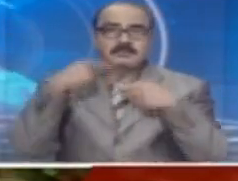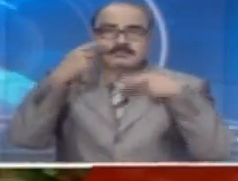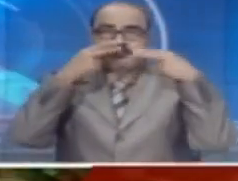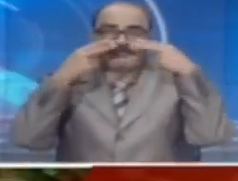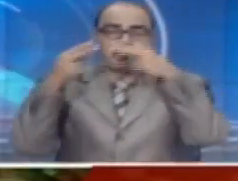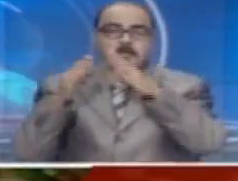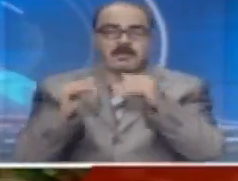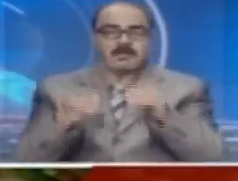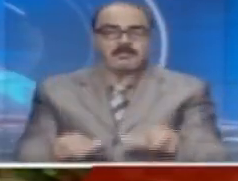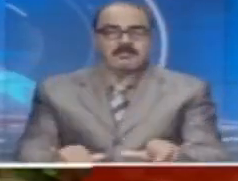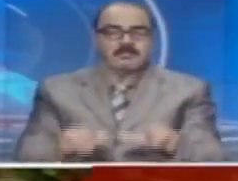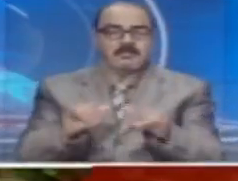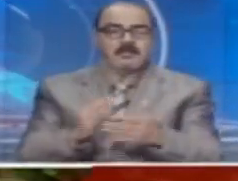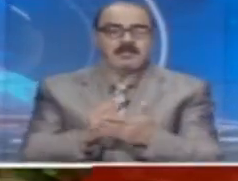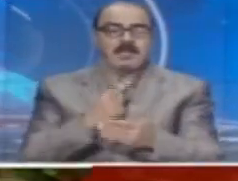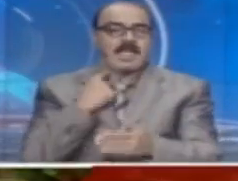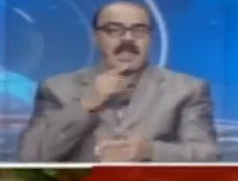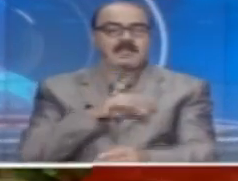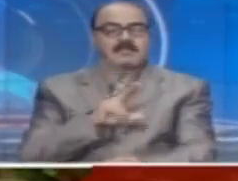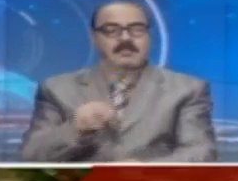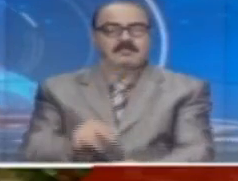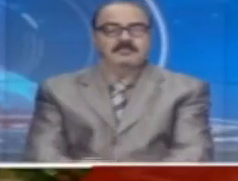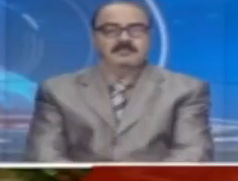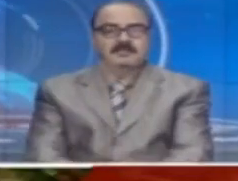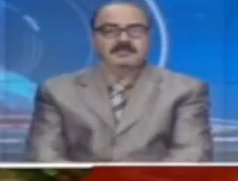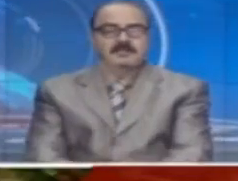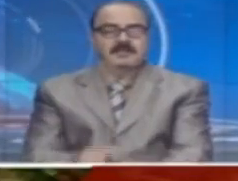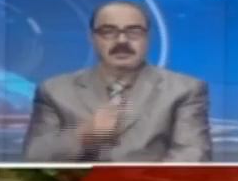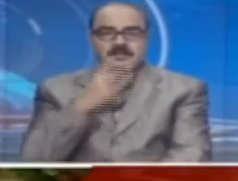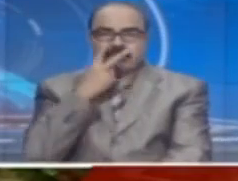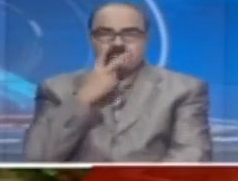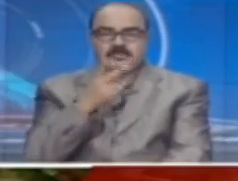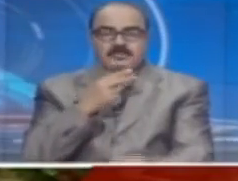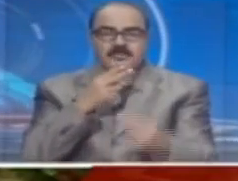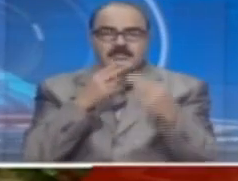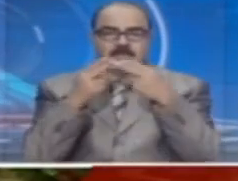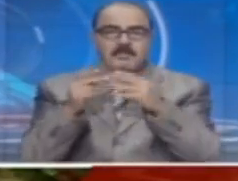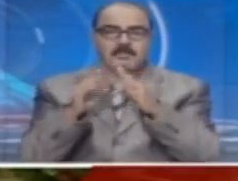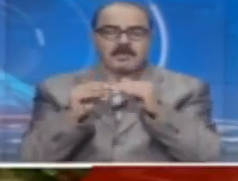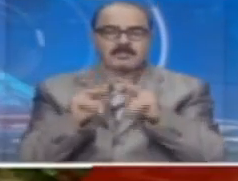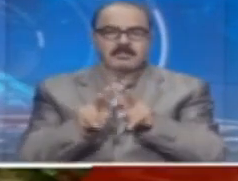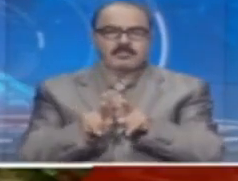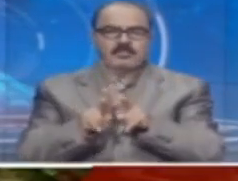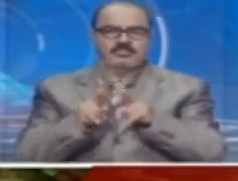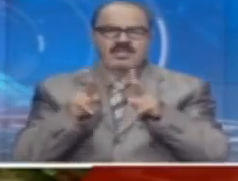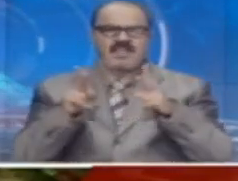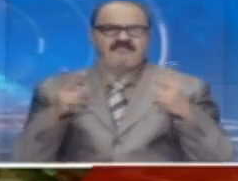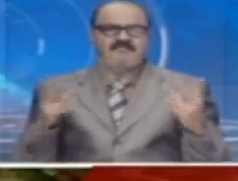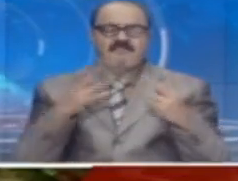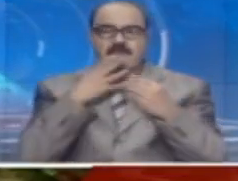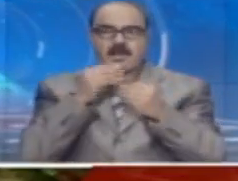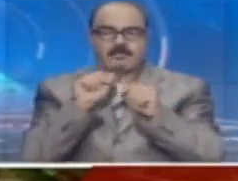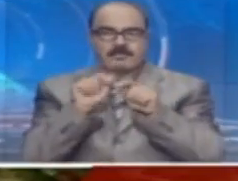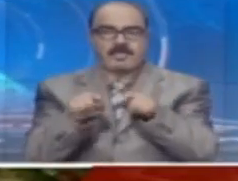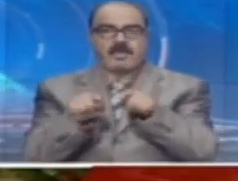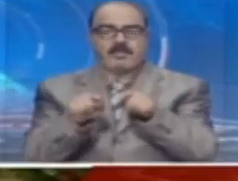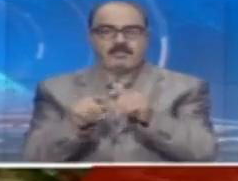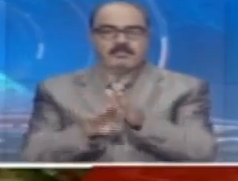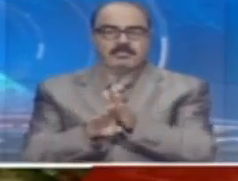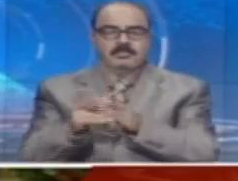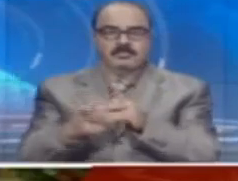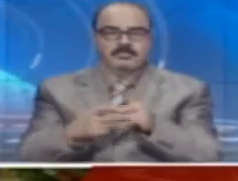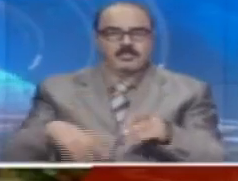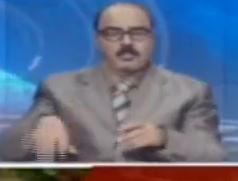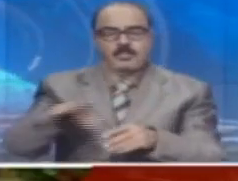لمصر زي ما قلت لكم، زي ما قلت لعلي كده في الأول، إن أنا بحلم لها وبحلم بيها وليها، بيكم طبعا يا